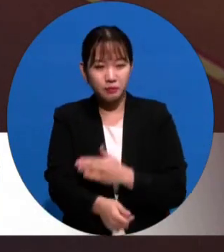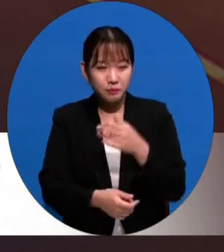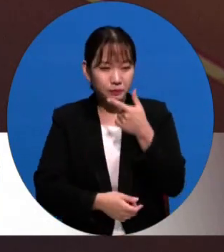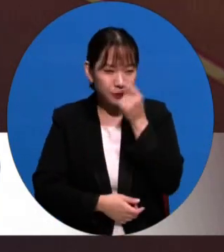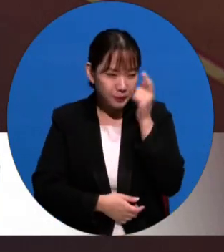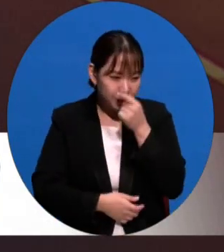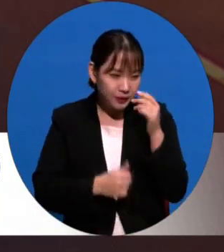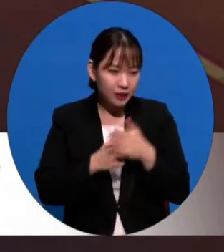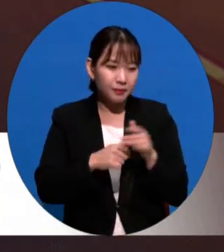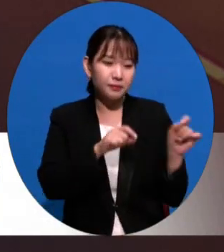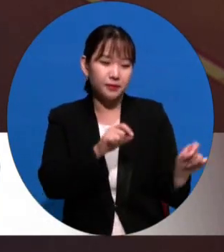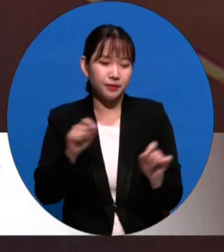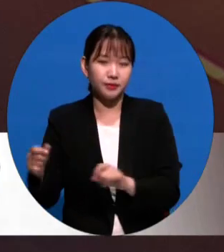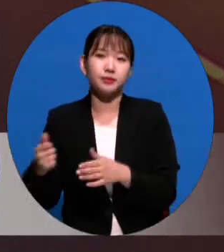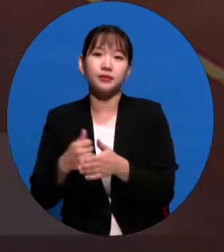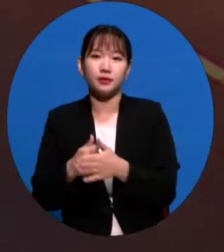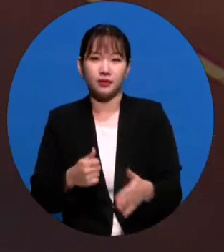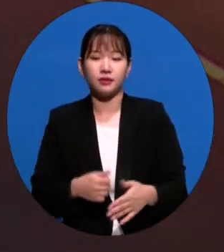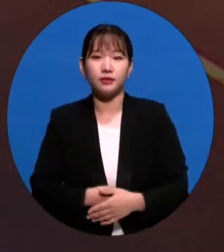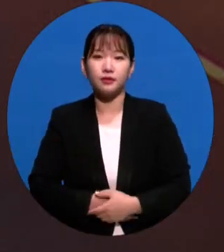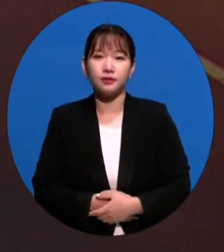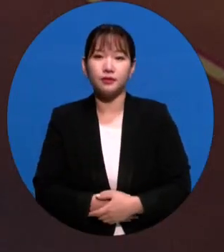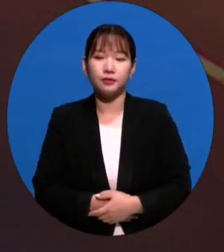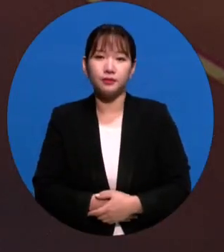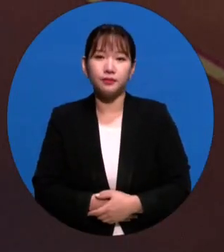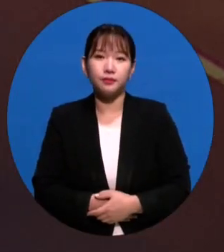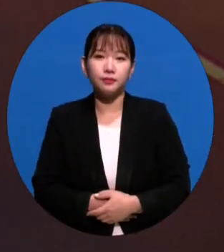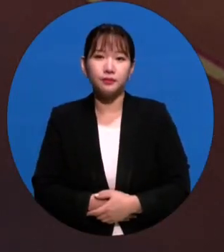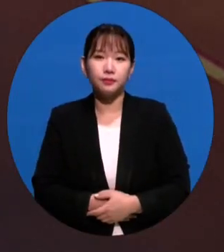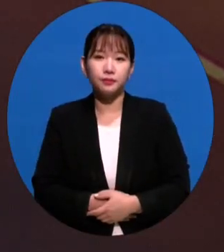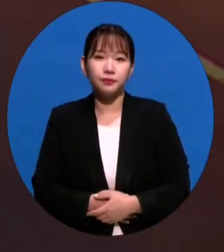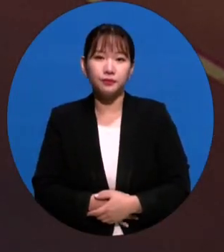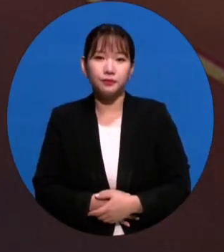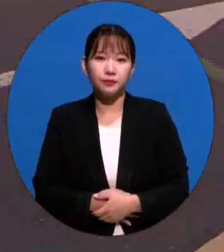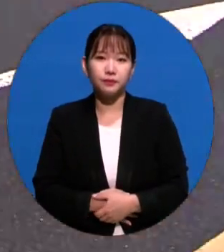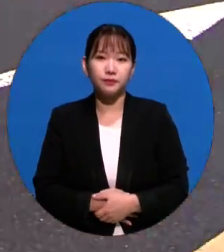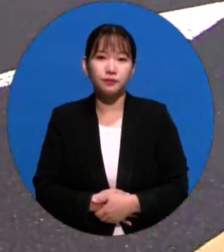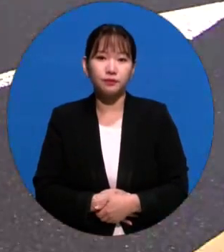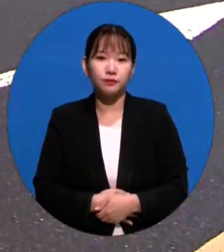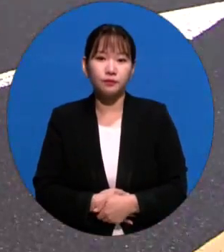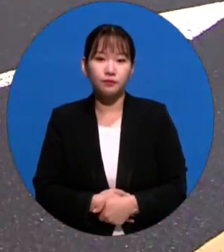도입을 차일피일 미루고 있기 때문입니다. 서일영 기자입니다.